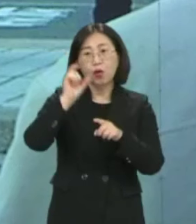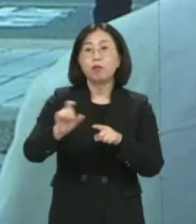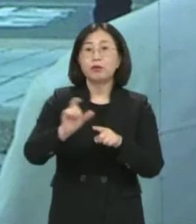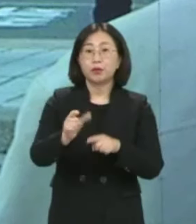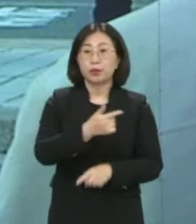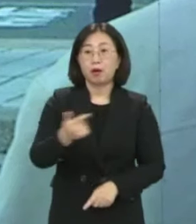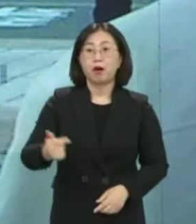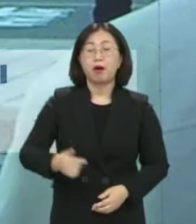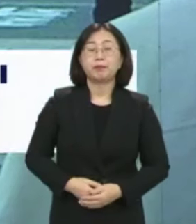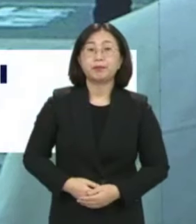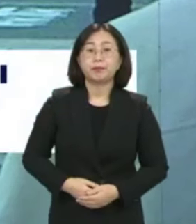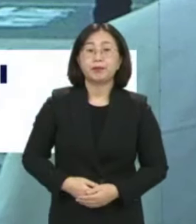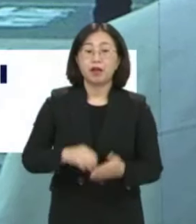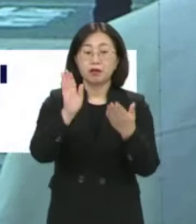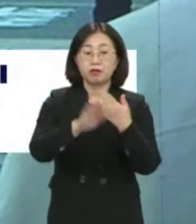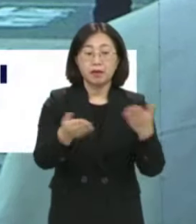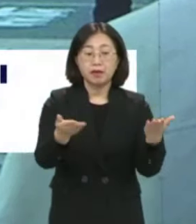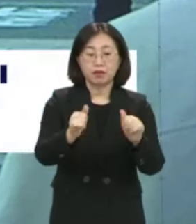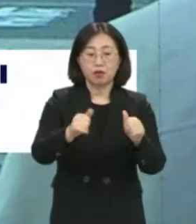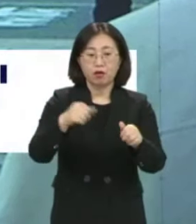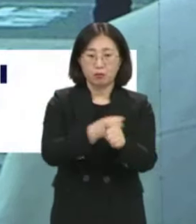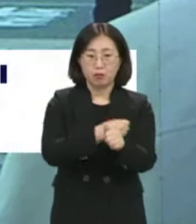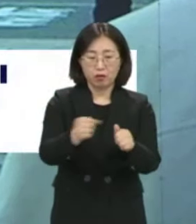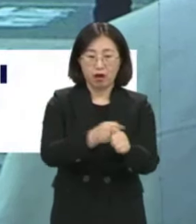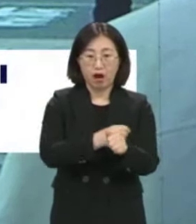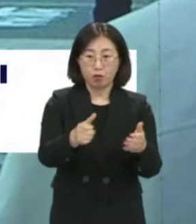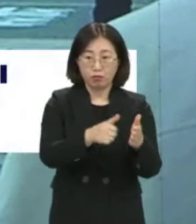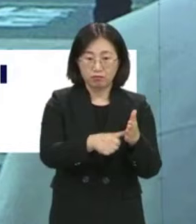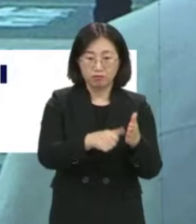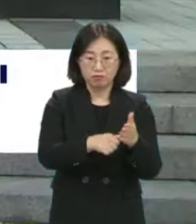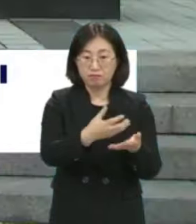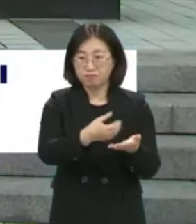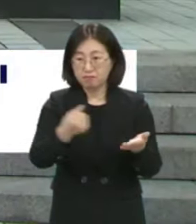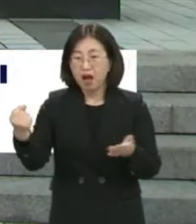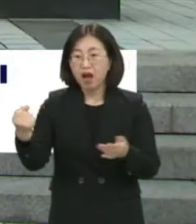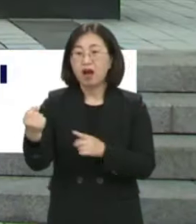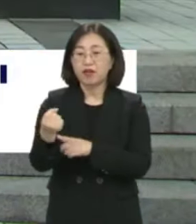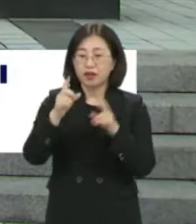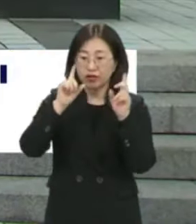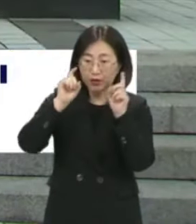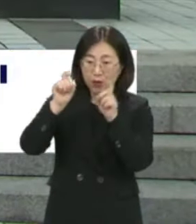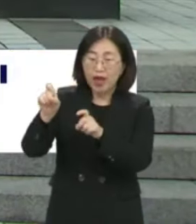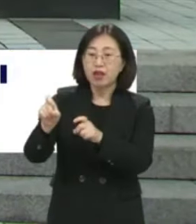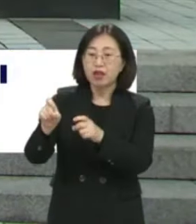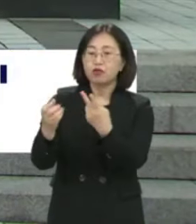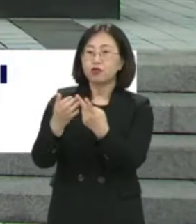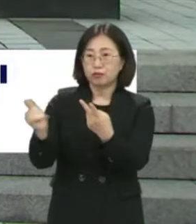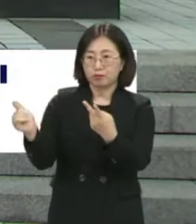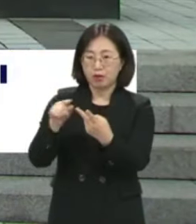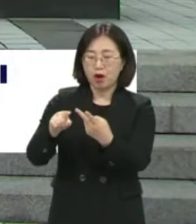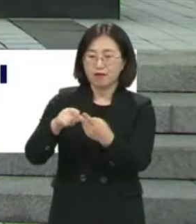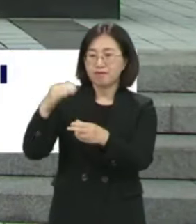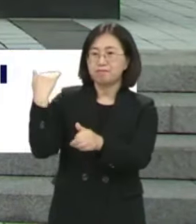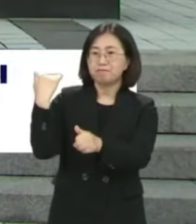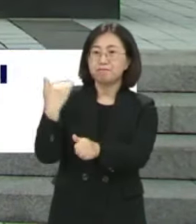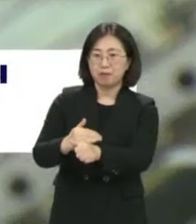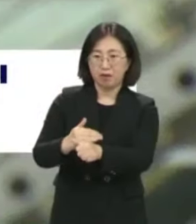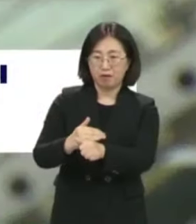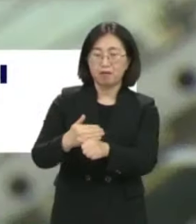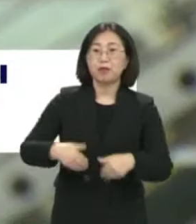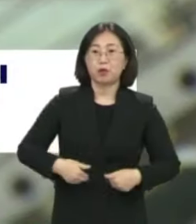있니다 후배 직원을 폭행하고 소방 부품을 무단 반했다는 의혹을 받는 간부 두 명을 파면해야 한다는